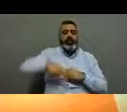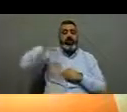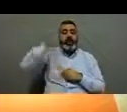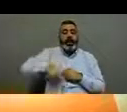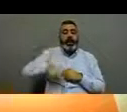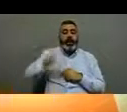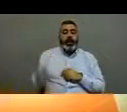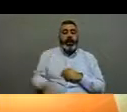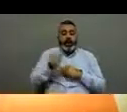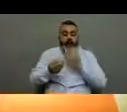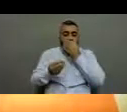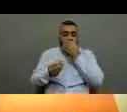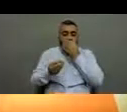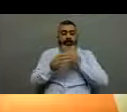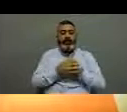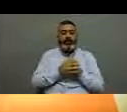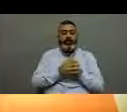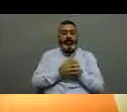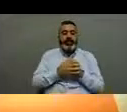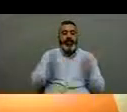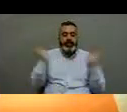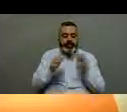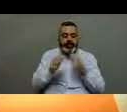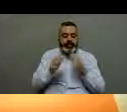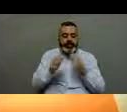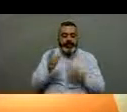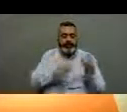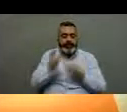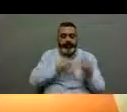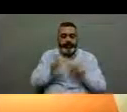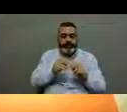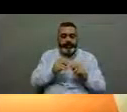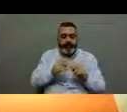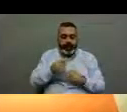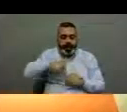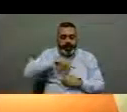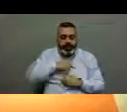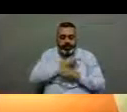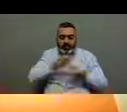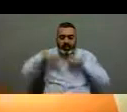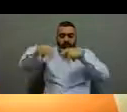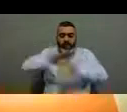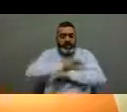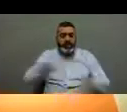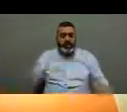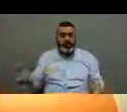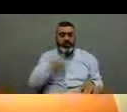on the able-bodied that there is nothing actually wrong with them, just that society excludes them.